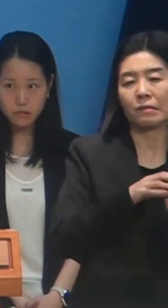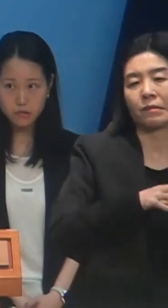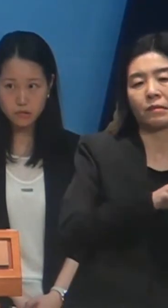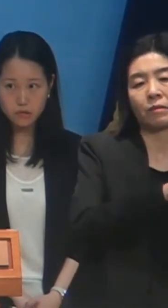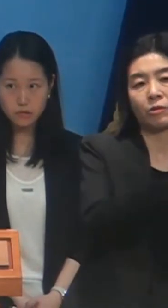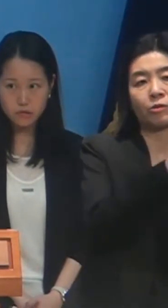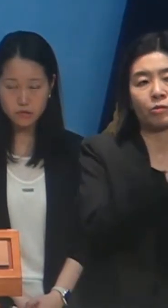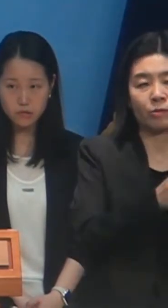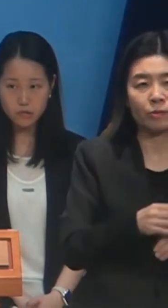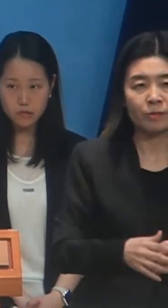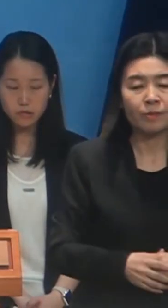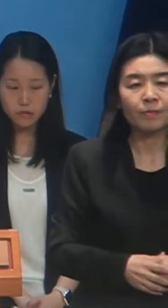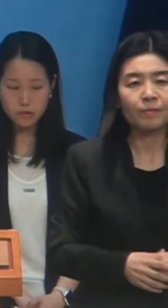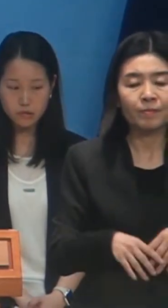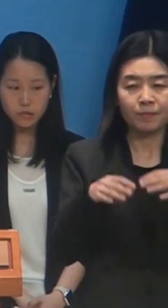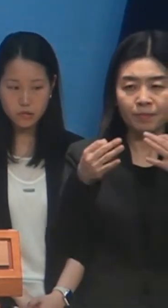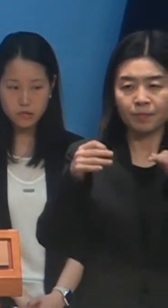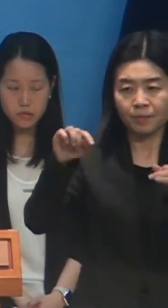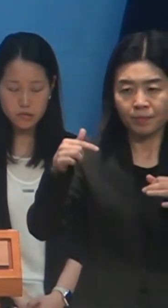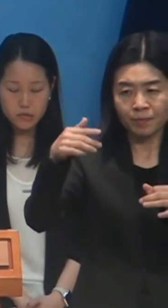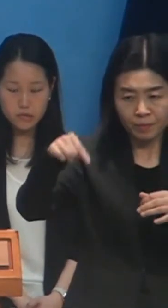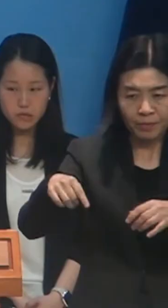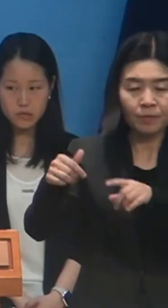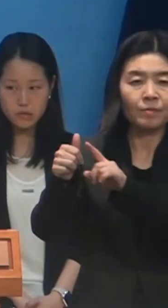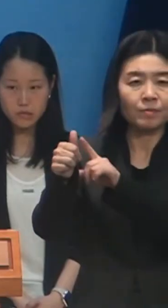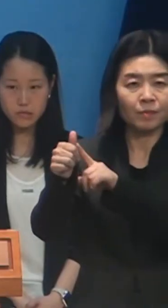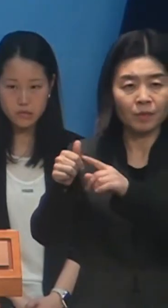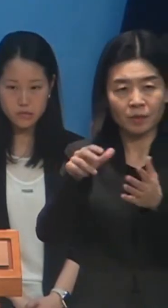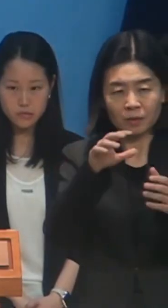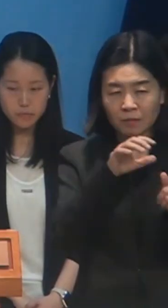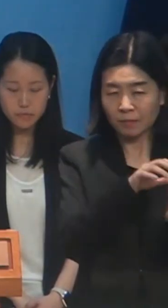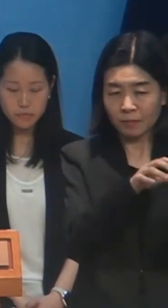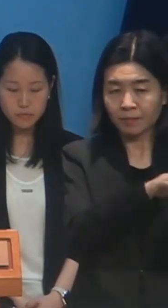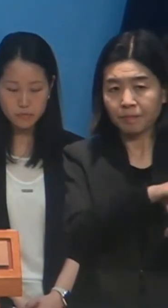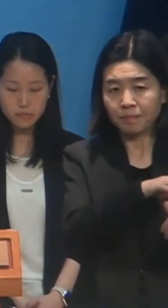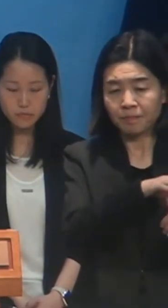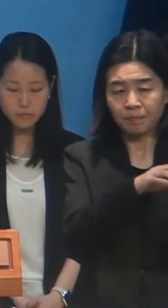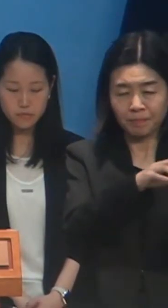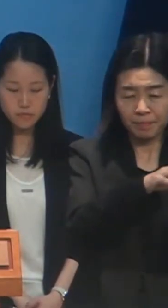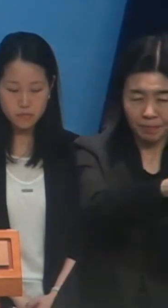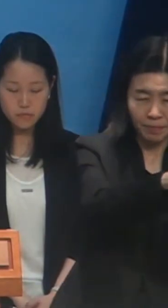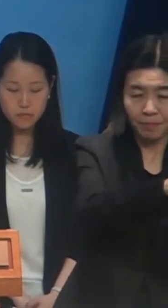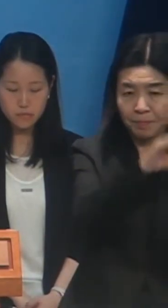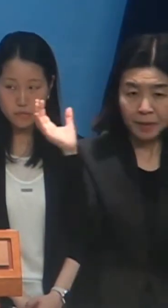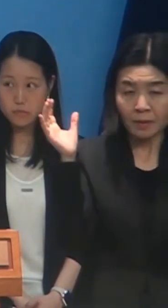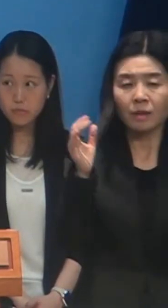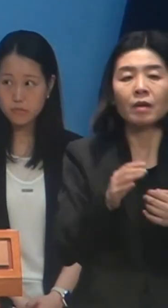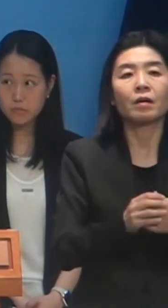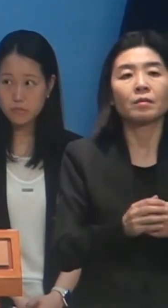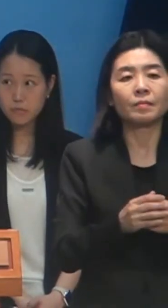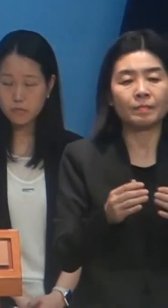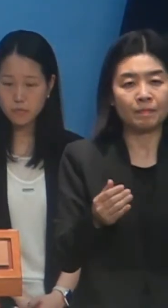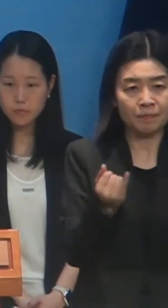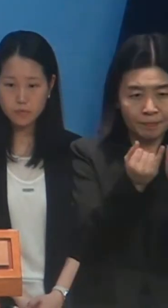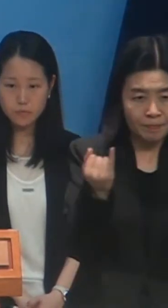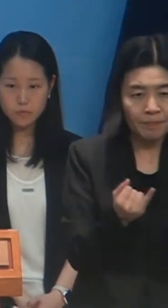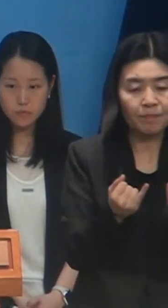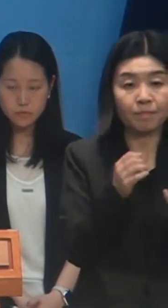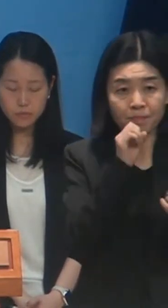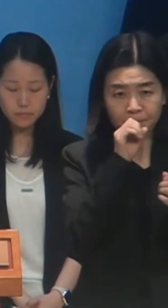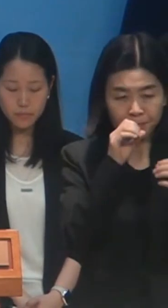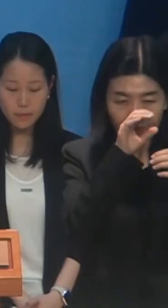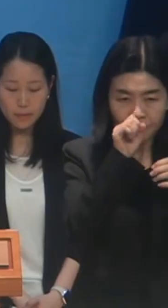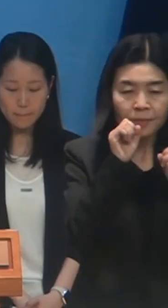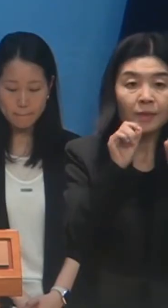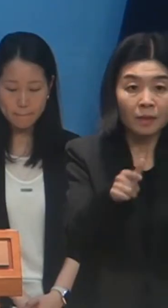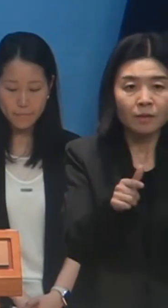있습니다. 김문수 후보는 이러한 장벽을 제거하고 여성의 가능성과 기여를 사회 전체의 성장